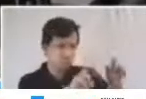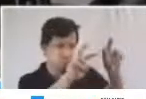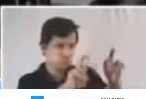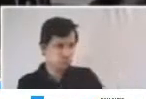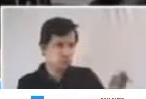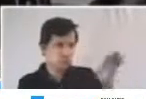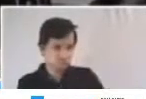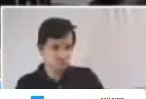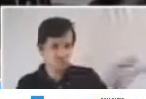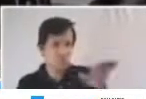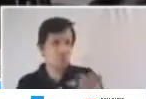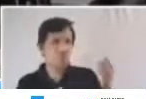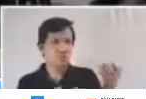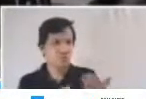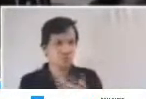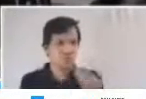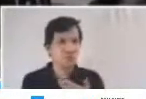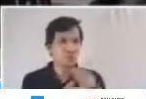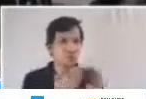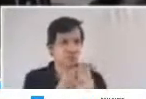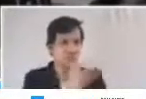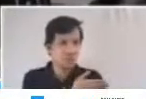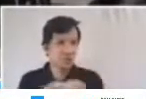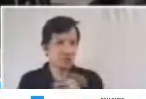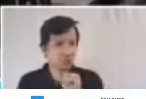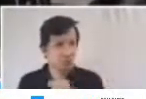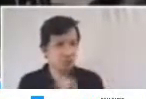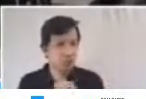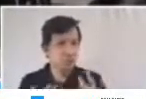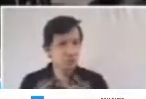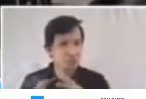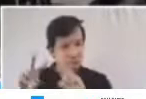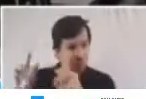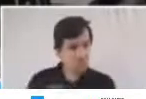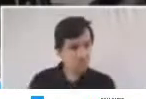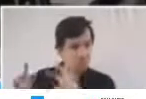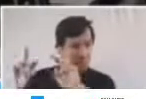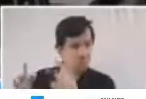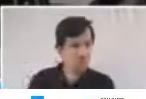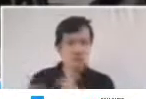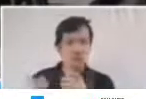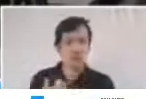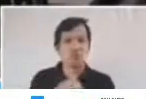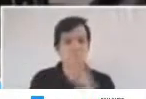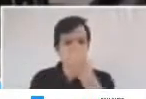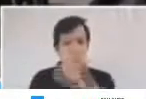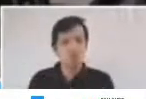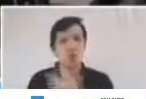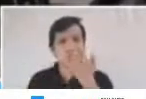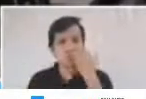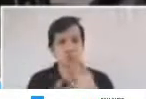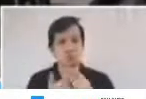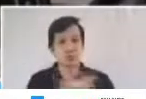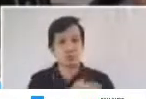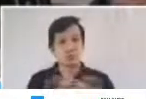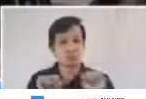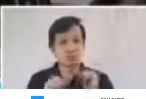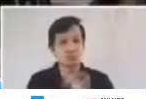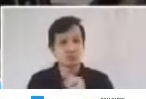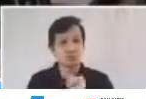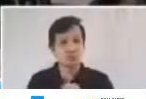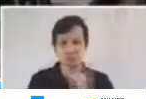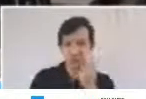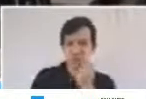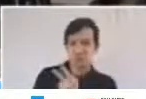ng GCQ kapon po, ay kumustahin naman natin ang naging pagbubukas ng mas maraming business establishments dito sa Metro